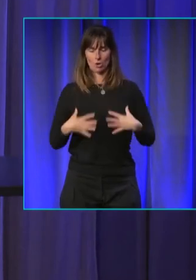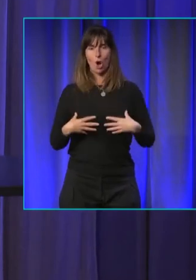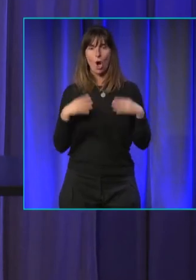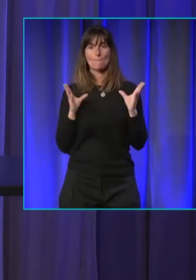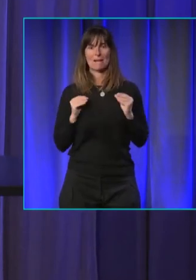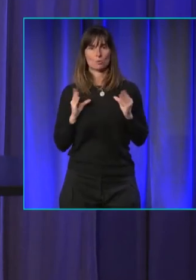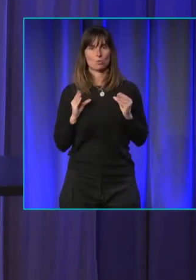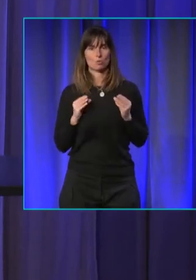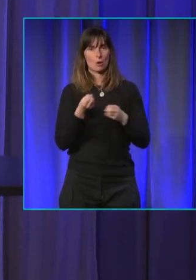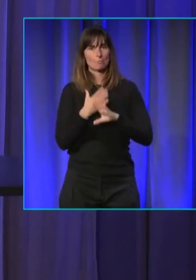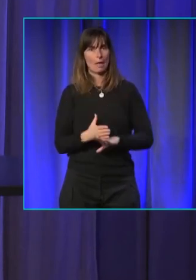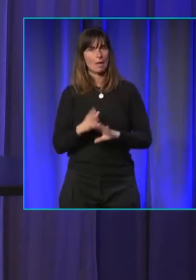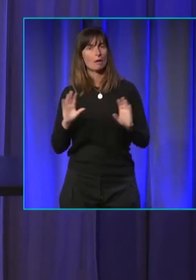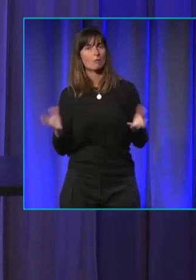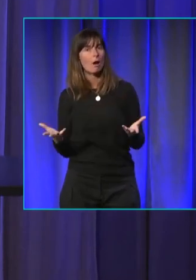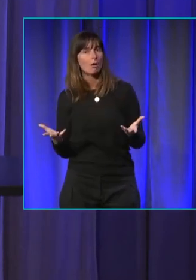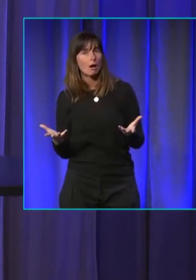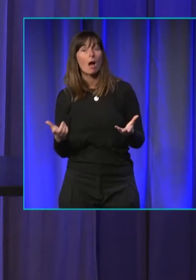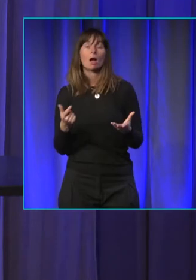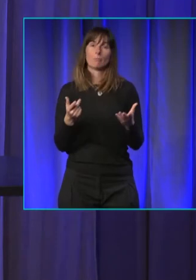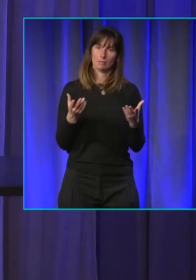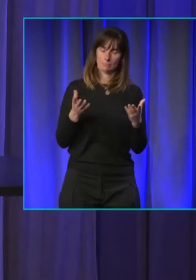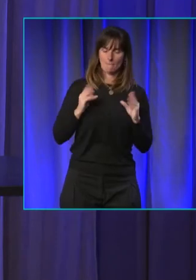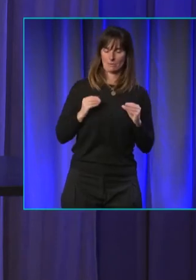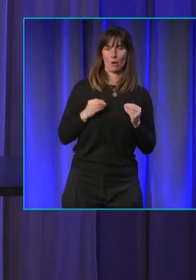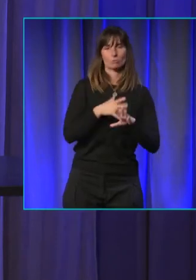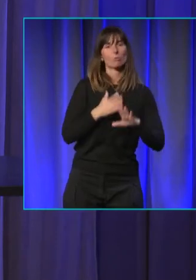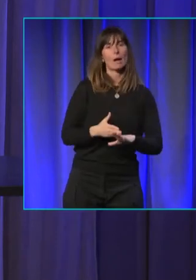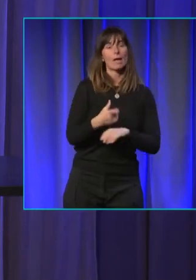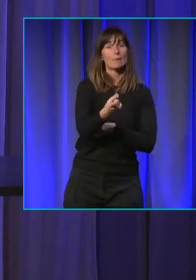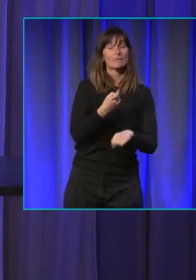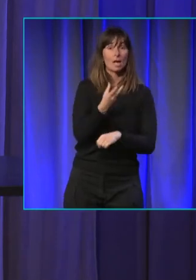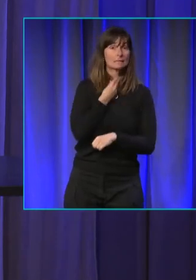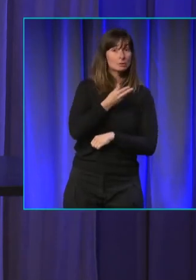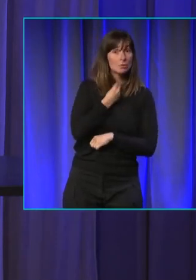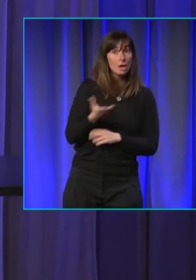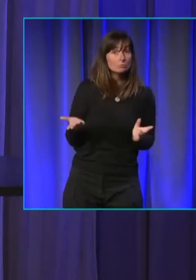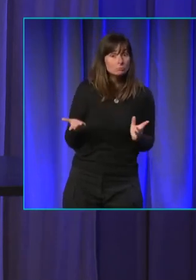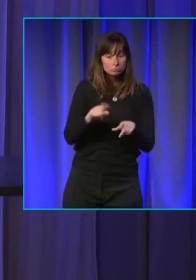une maturation qui est sexuelle, alors qui peut être évaluée par des méthodes,